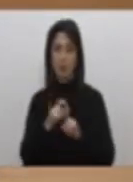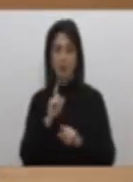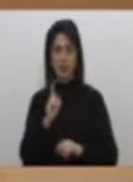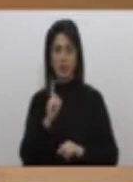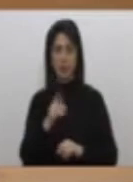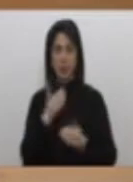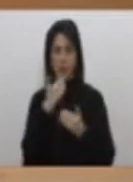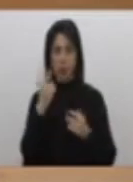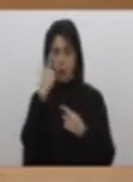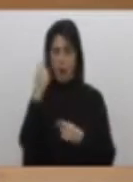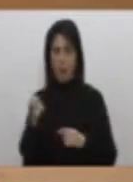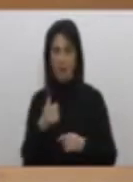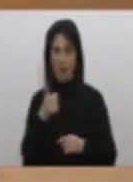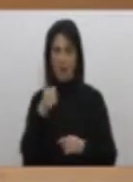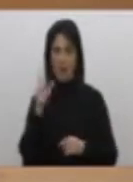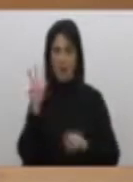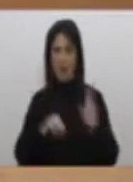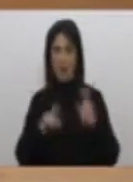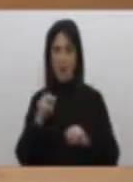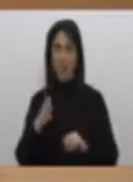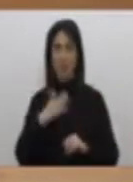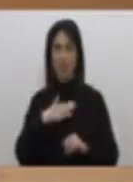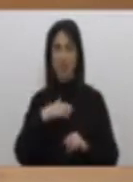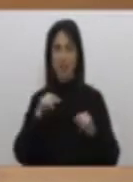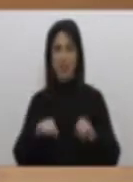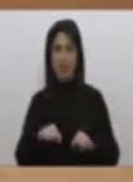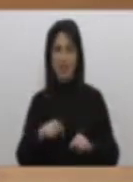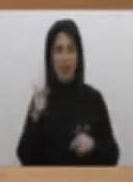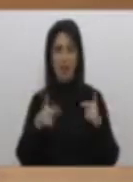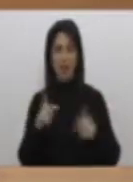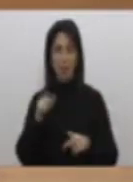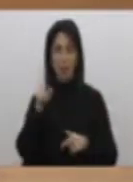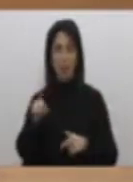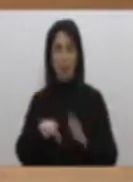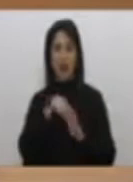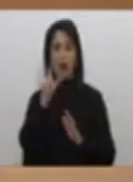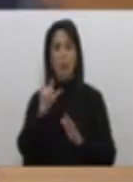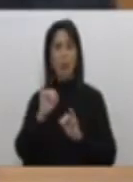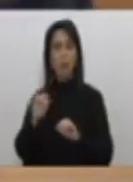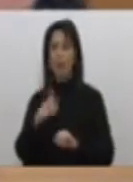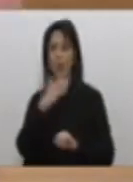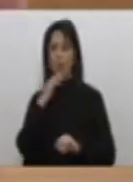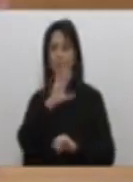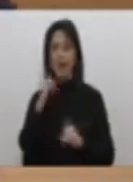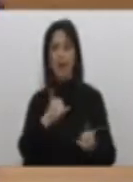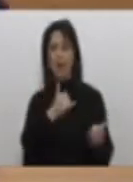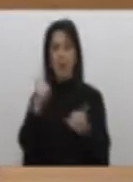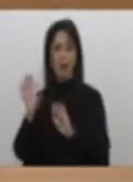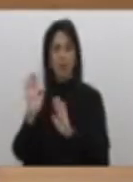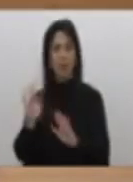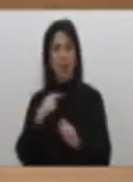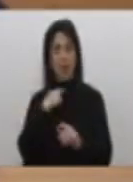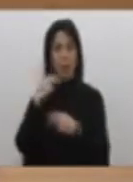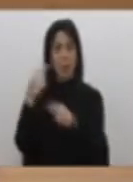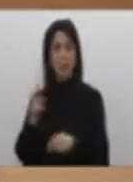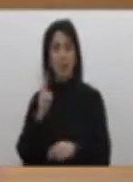Ბოლო გაფრთხილება ეს, კარგად გაითვალისწინე. Ჩვენ არ შეურაცხყოფთ თქვენს ამორჩეულს, იმიტომ რომ ყველას პატივს სცემთ, მაგრამ ის ვინც